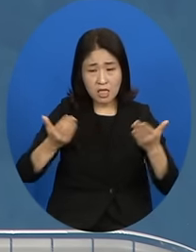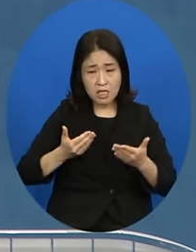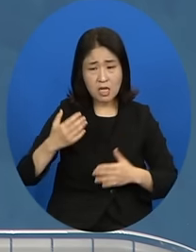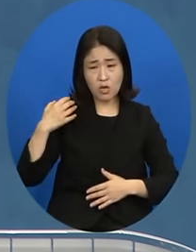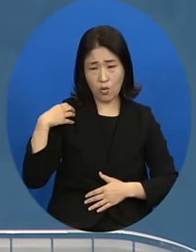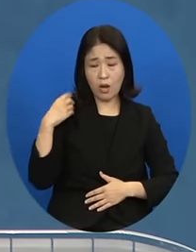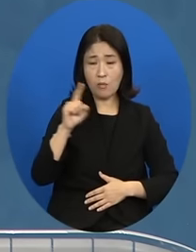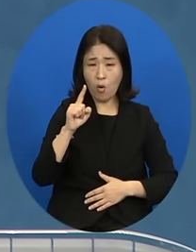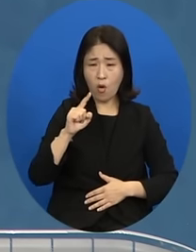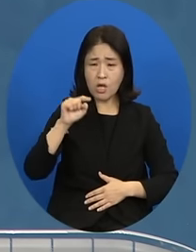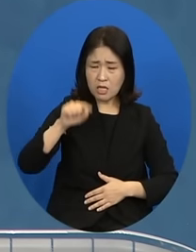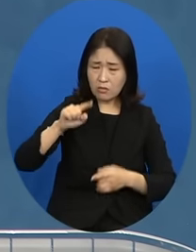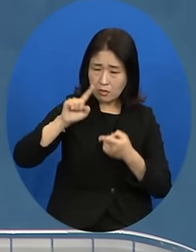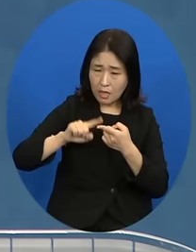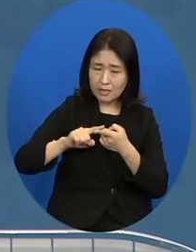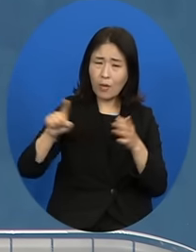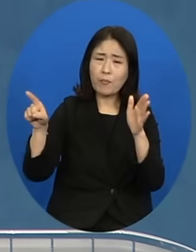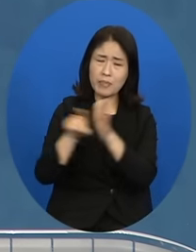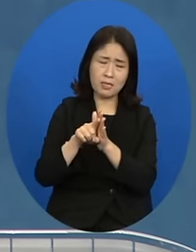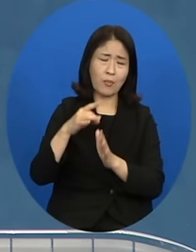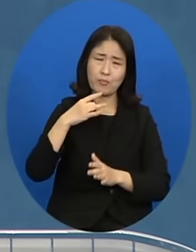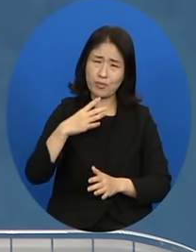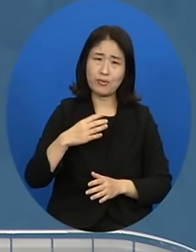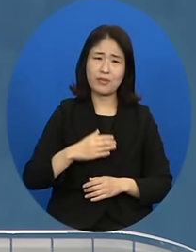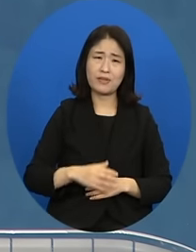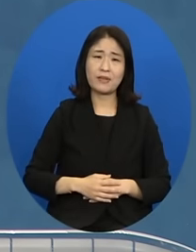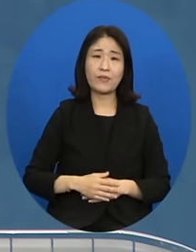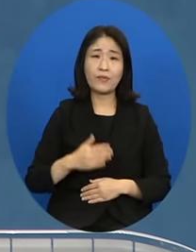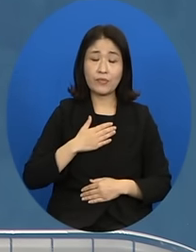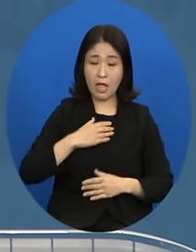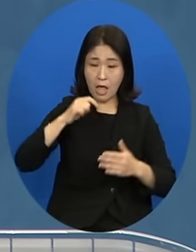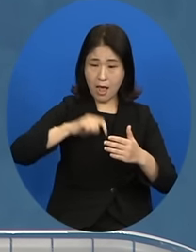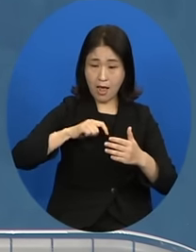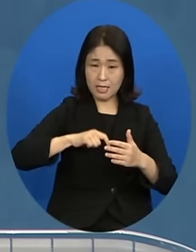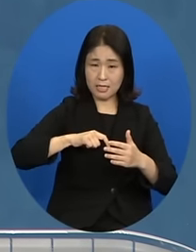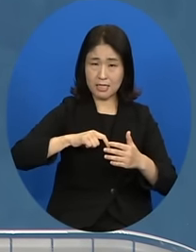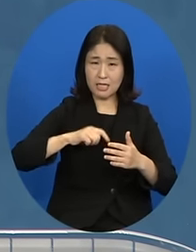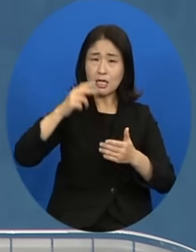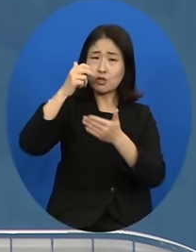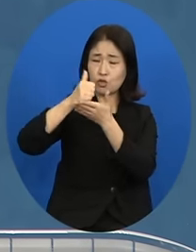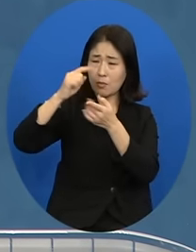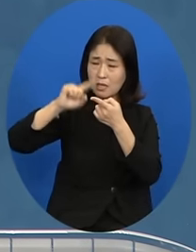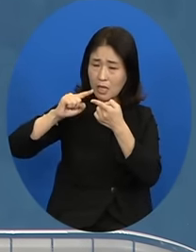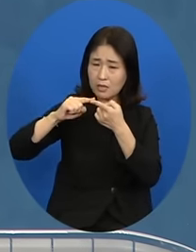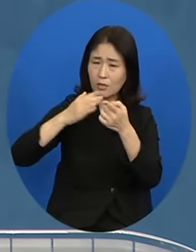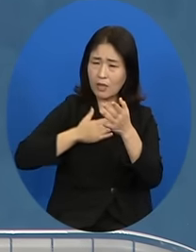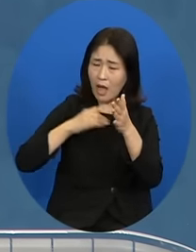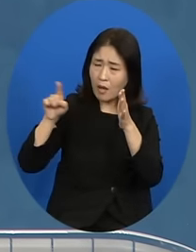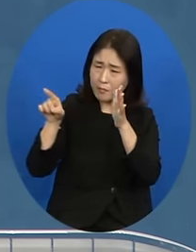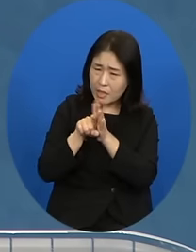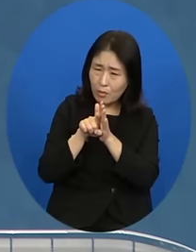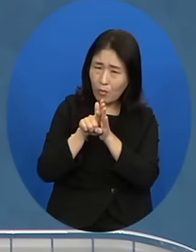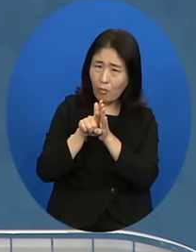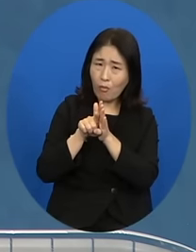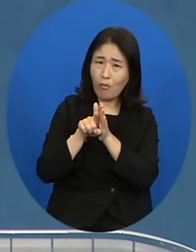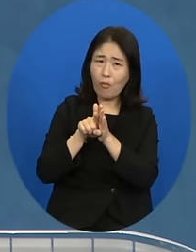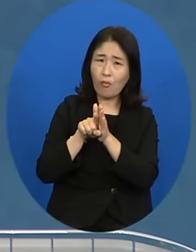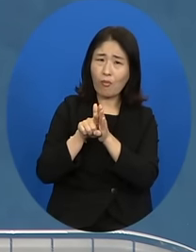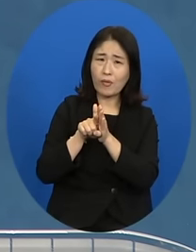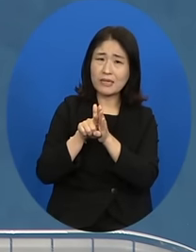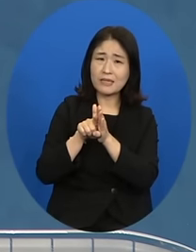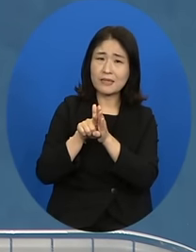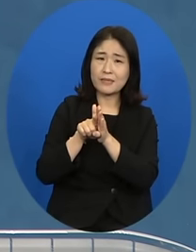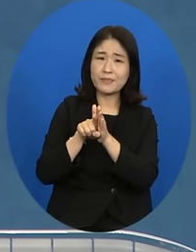진짜 그걸 믿는 겁니다. 내 안에 계신 걸 믿고 주님은 나를 세워가심을 진짜 믿고